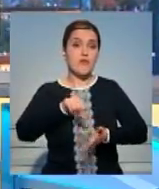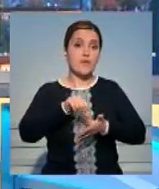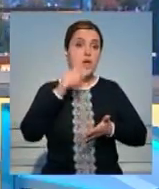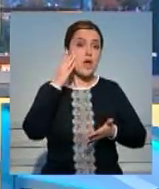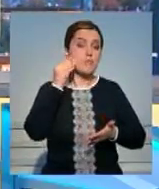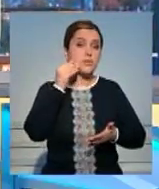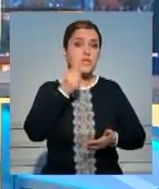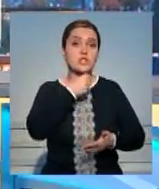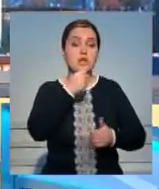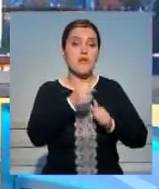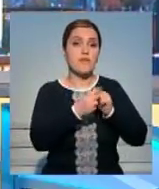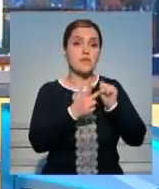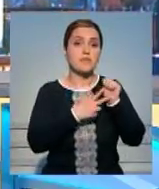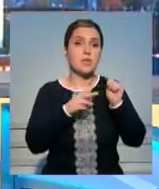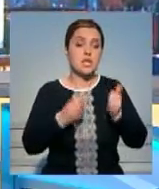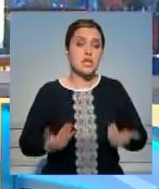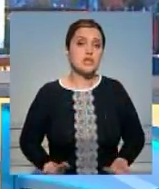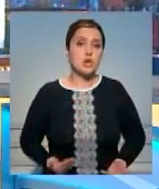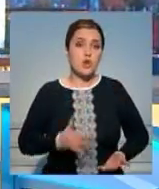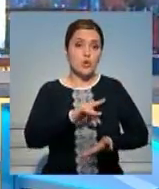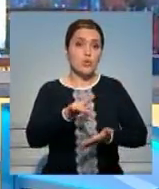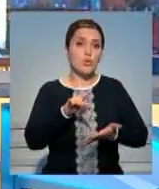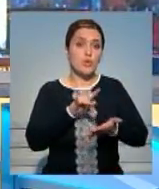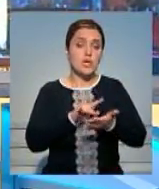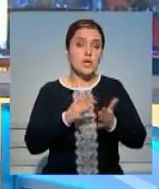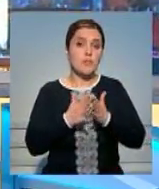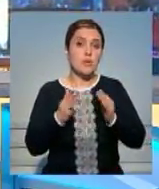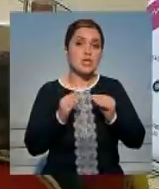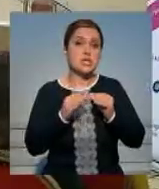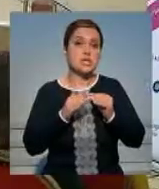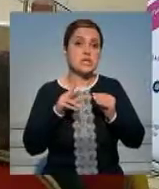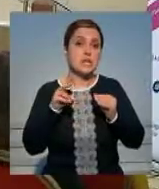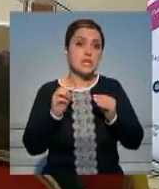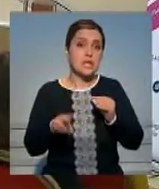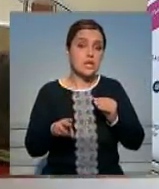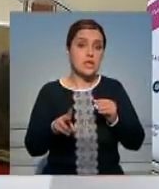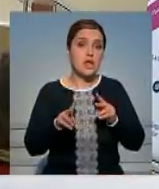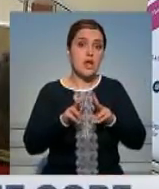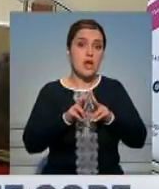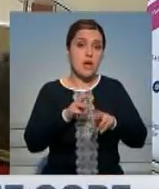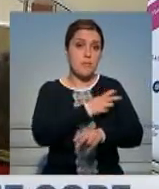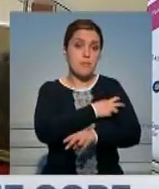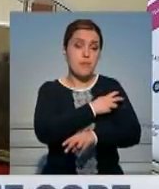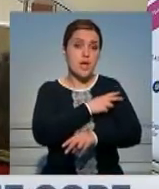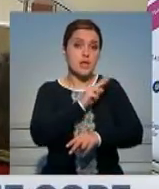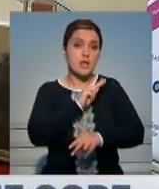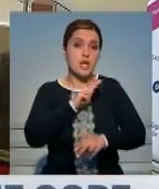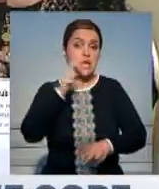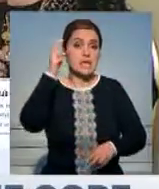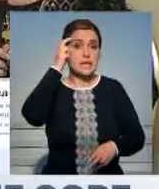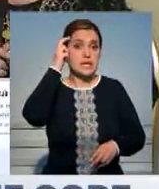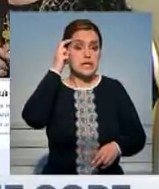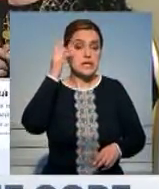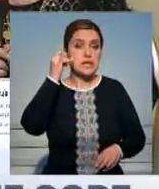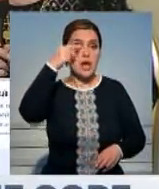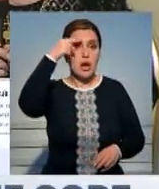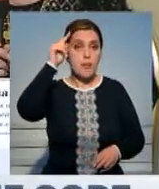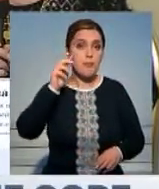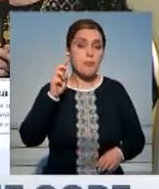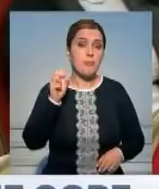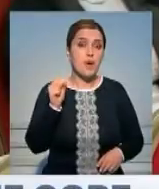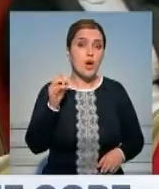выступили алматинцы старше 18 лет, проживающие в городе больше 10 лет. Аналогичные замеры медработники провели в Киеве и